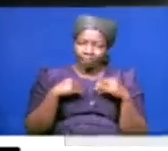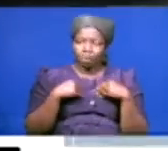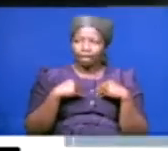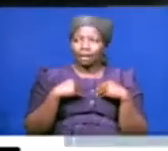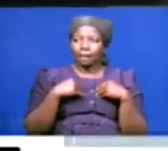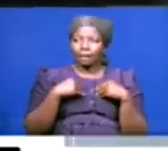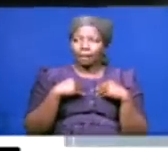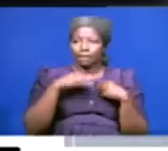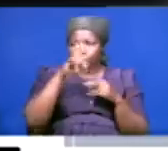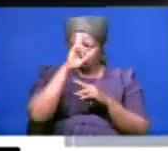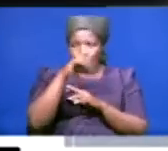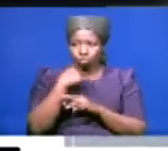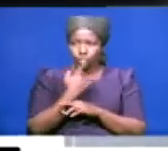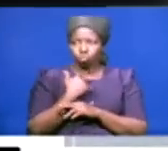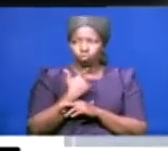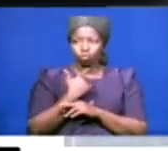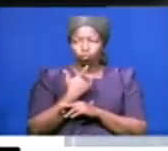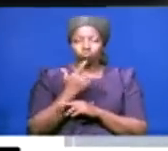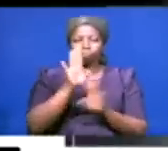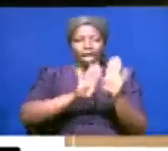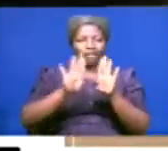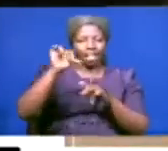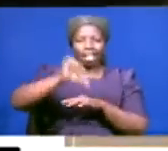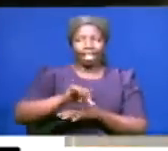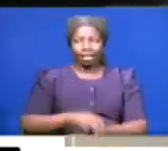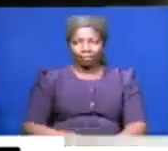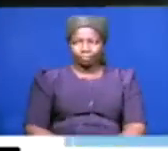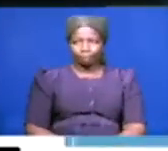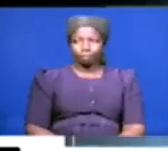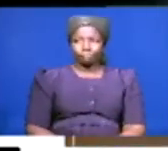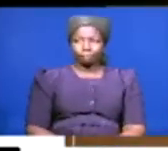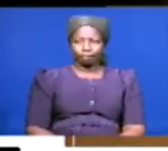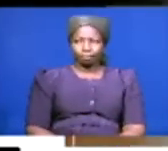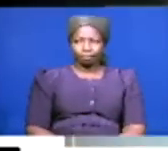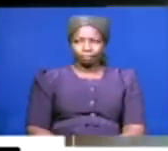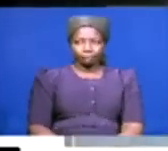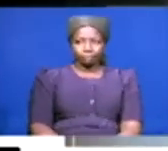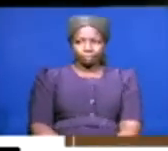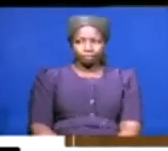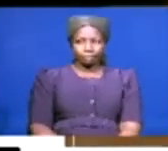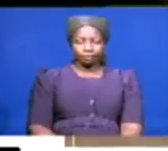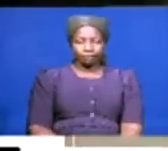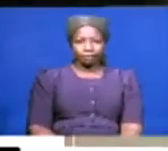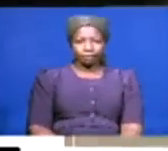gari. Mungu moja nakubeleka kotini. Isufar nikiripotia Dira ya Magwiji.